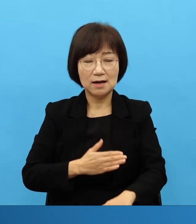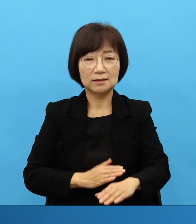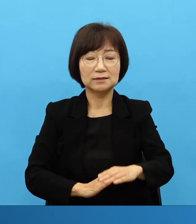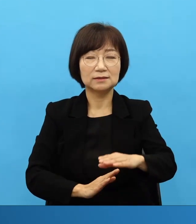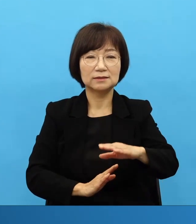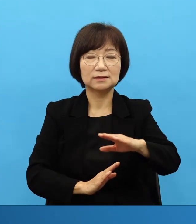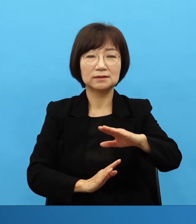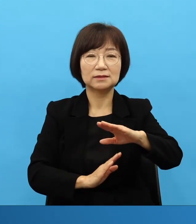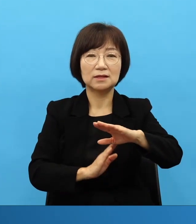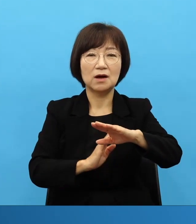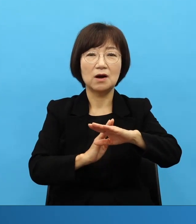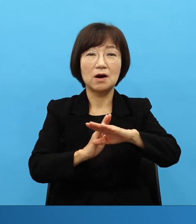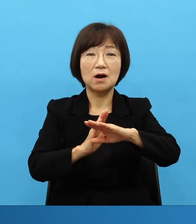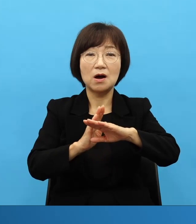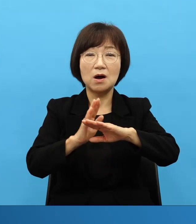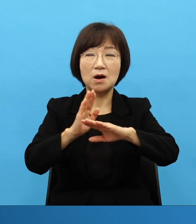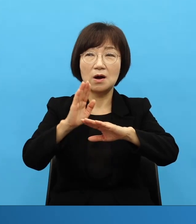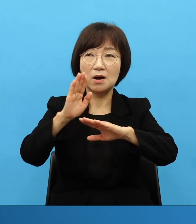나를